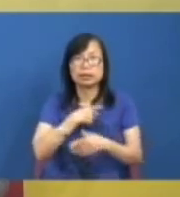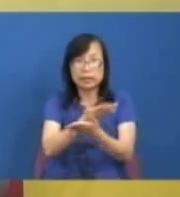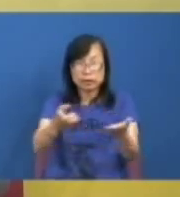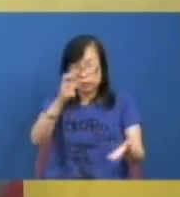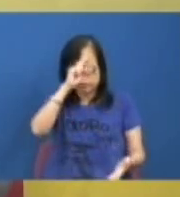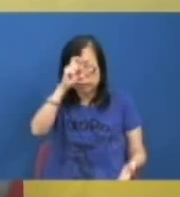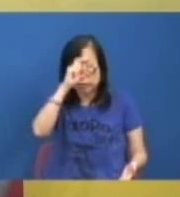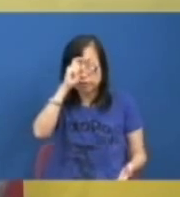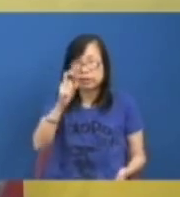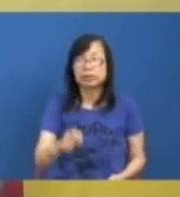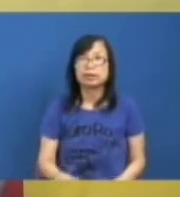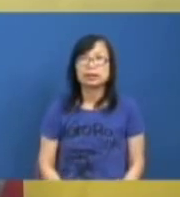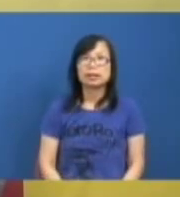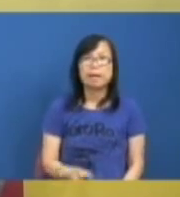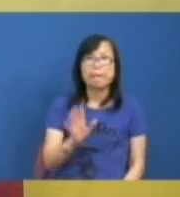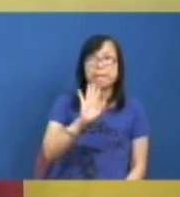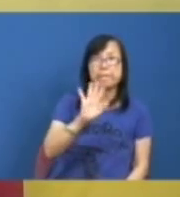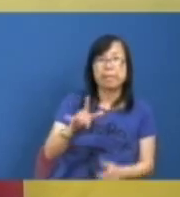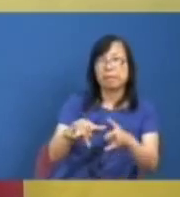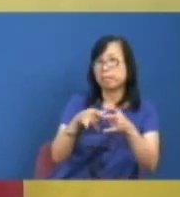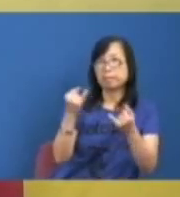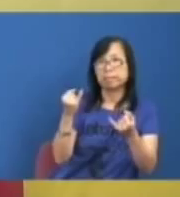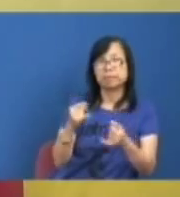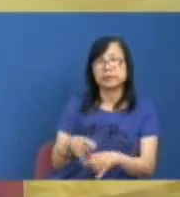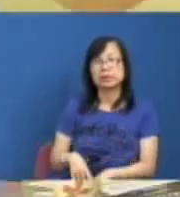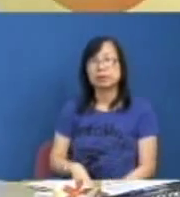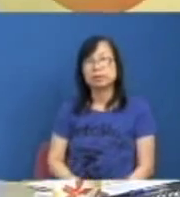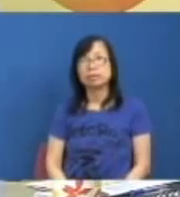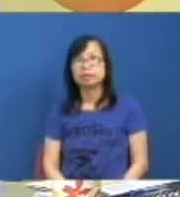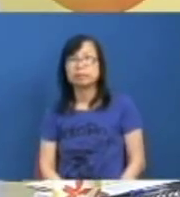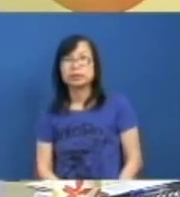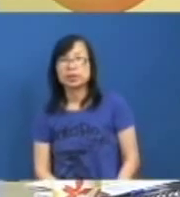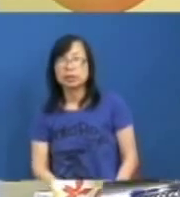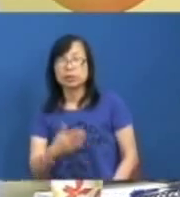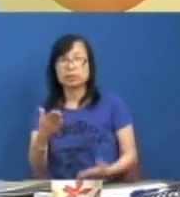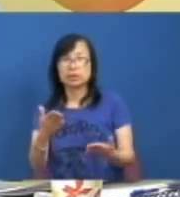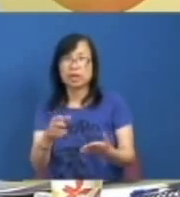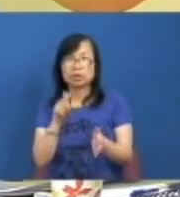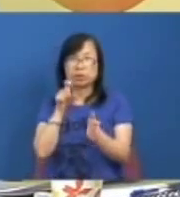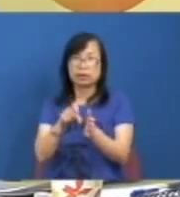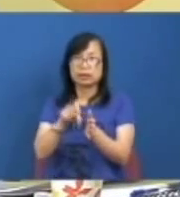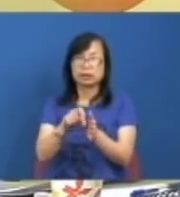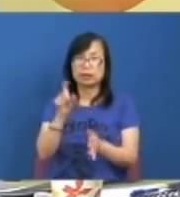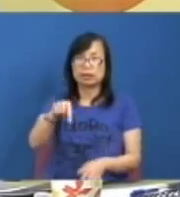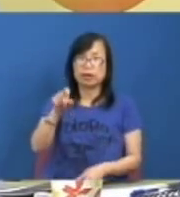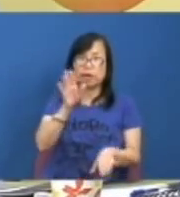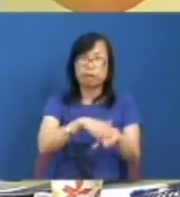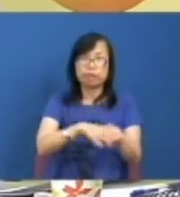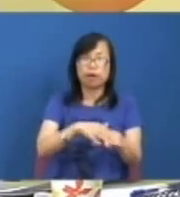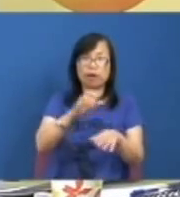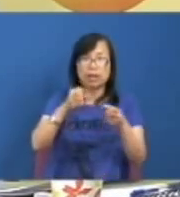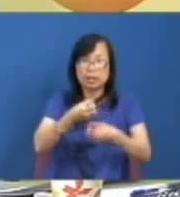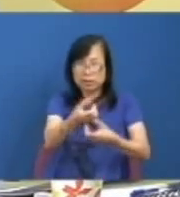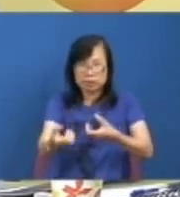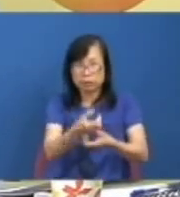記，這些也是真的不值得推崇。 不過有少少提醒，就與其將錢放在消防系統，不如